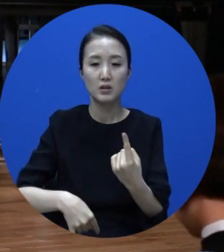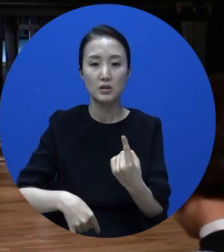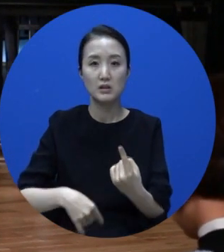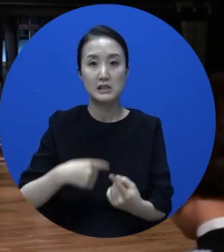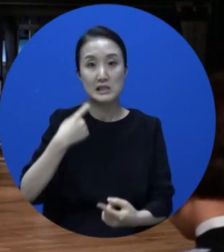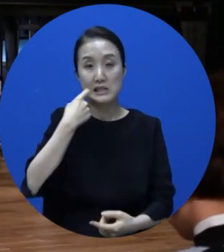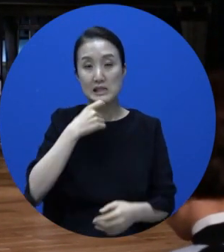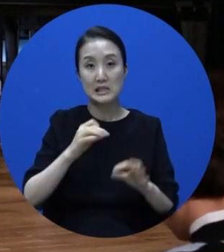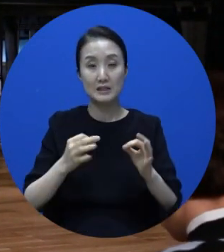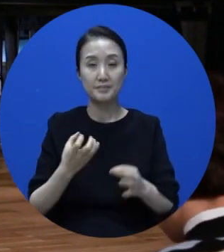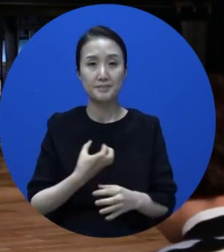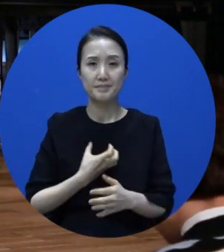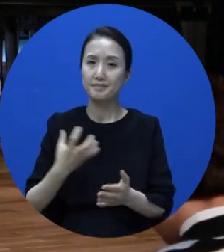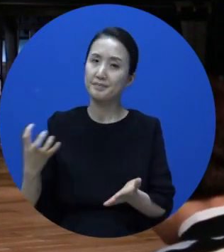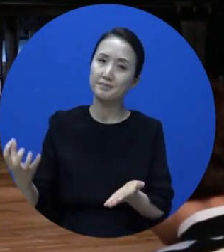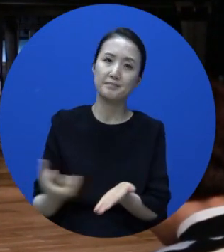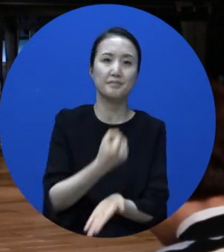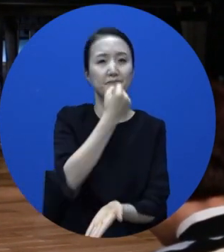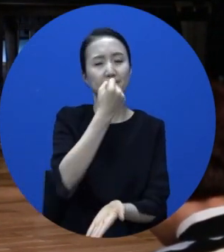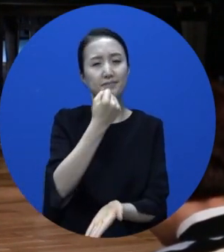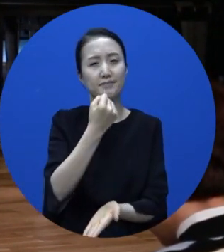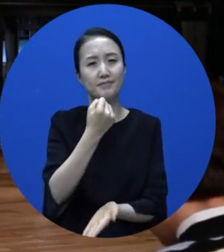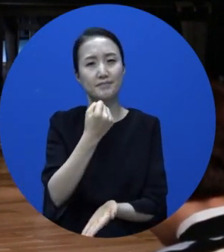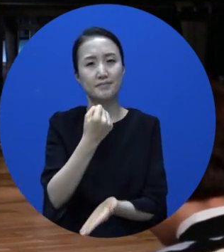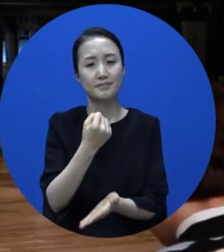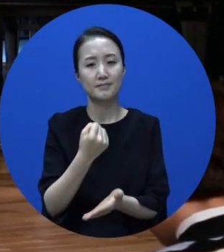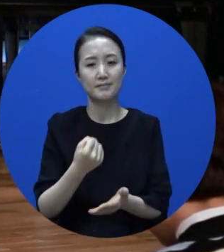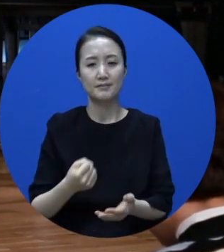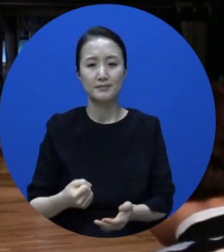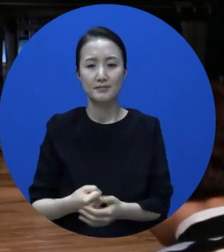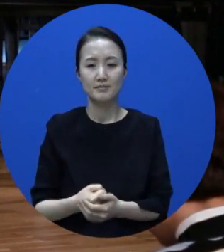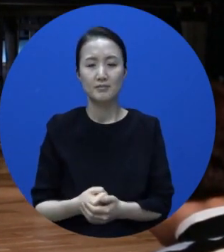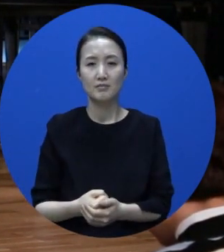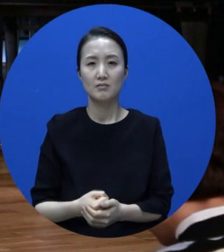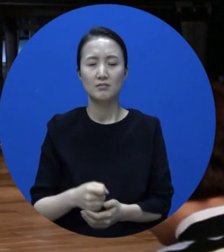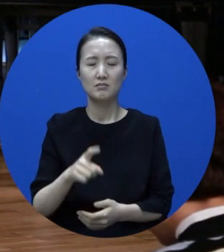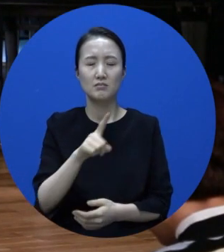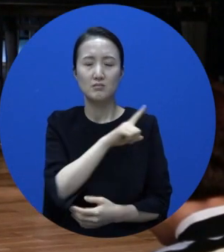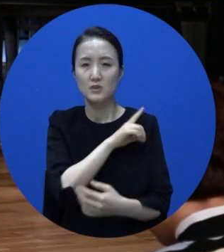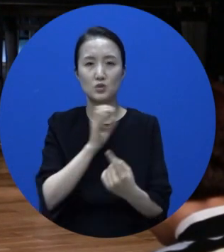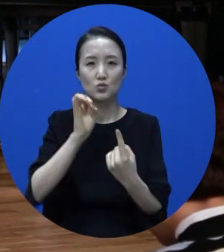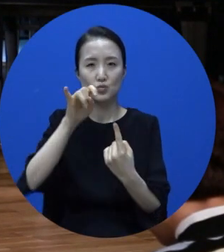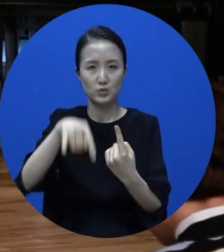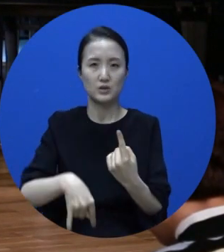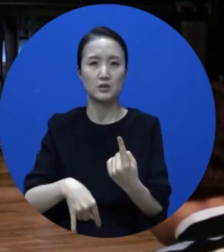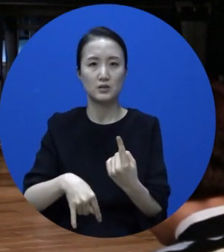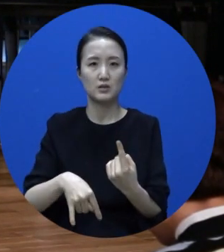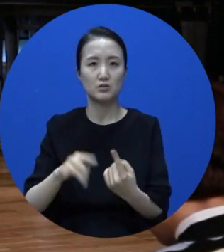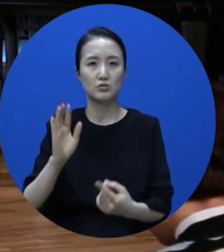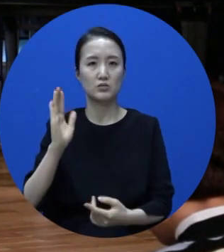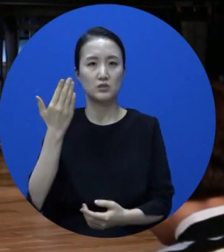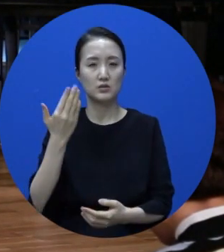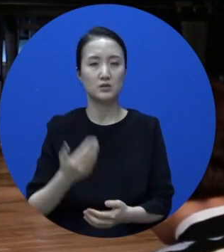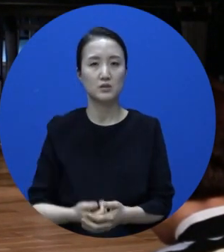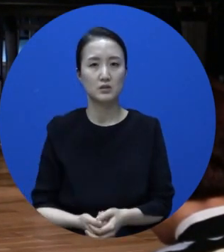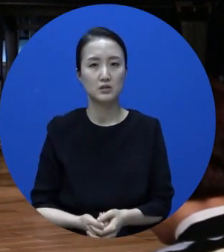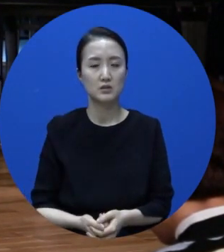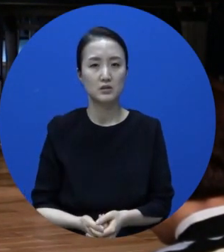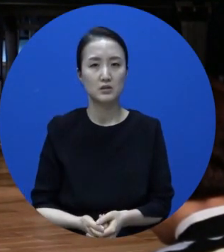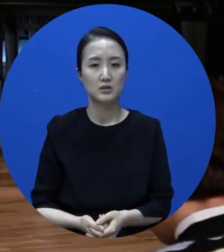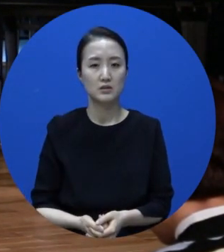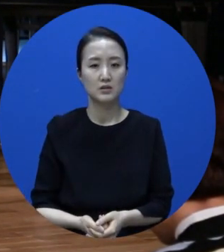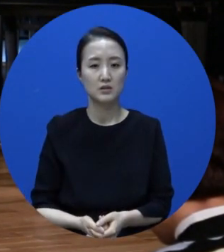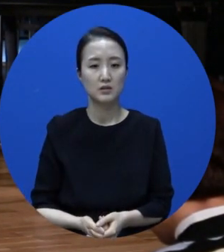그날 금메달을 땁니다 후대의 모든 높이뛰기 선수의 표준 뭐 높이뛰기 기술로 적립됩니다